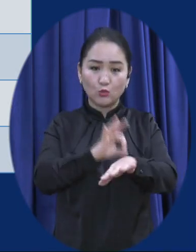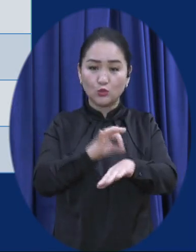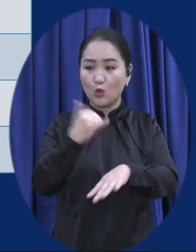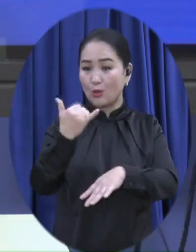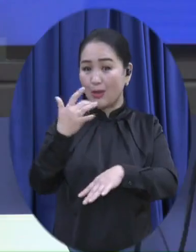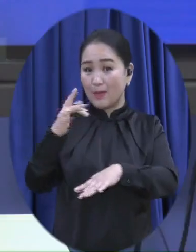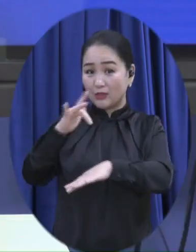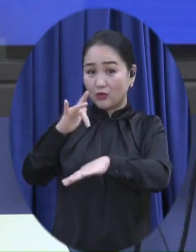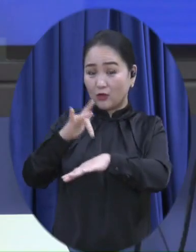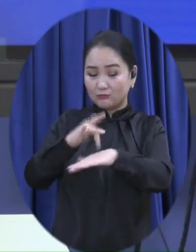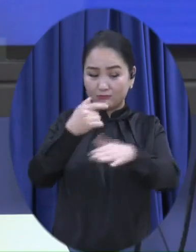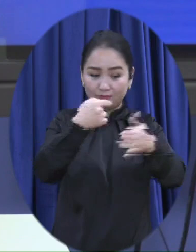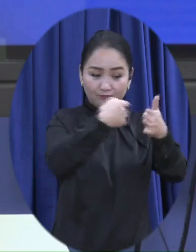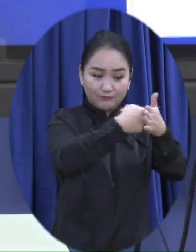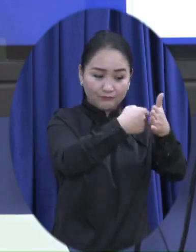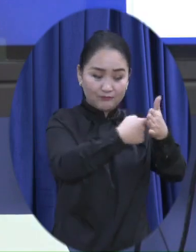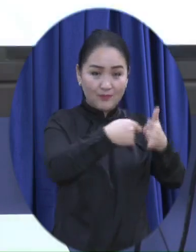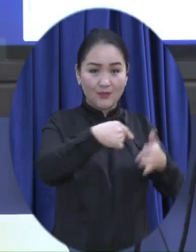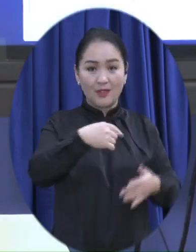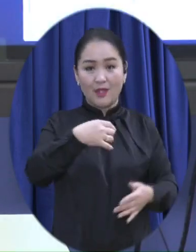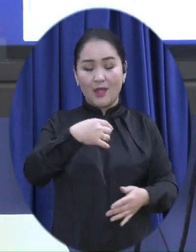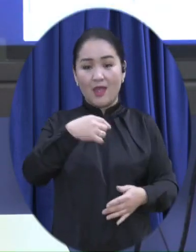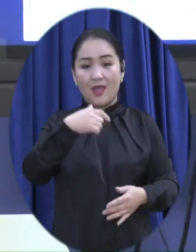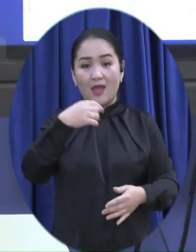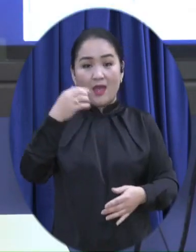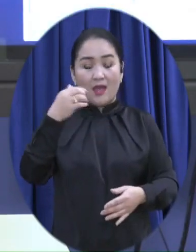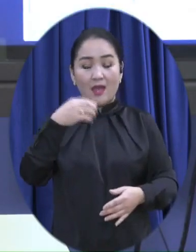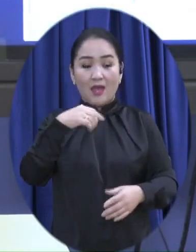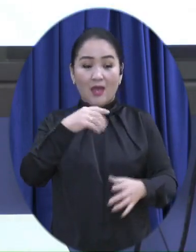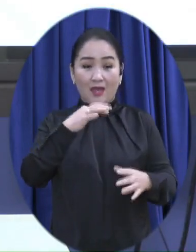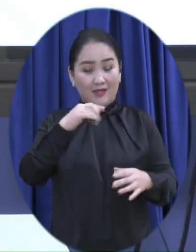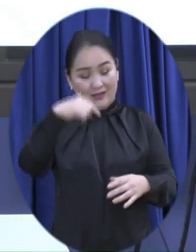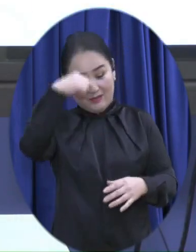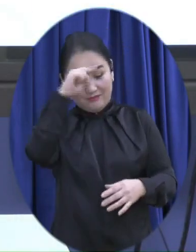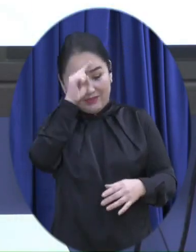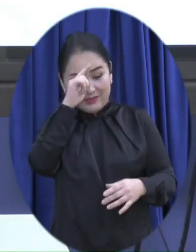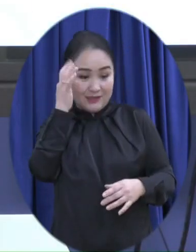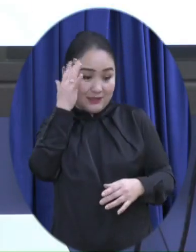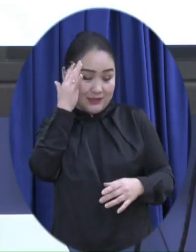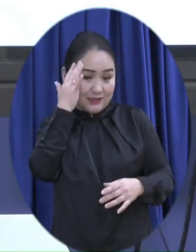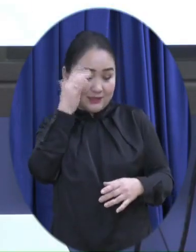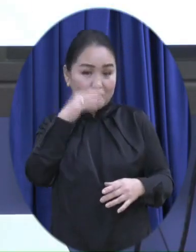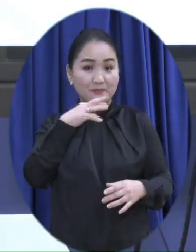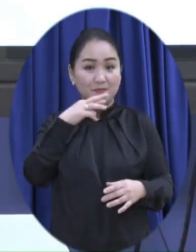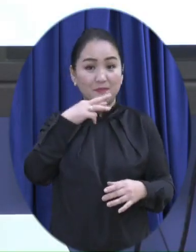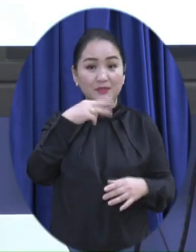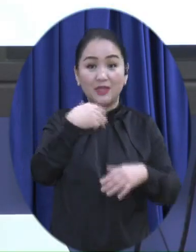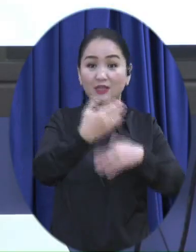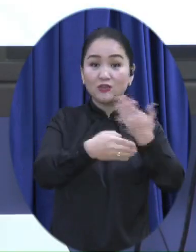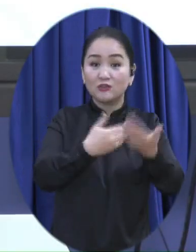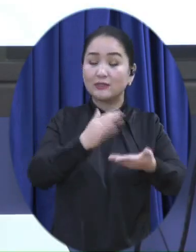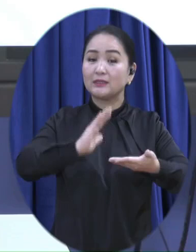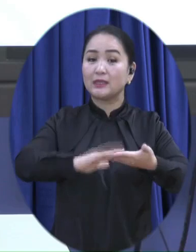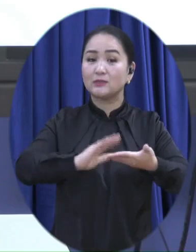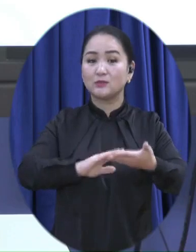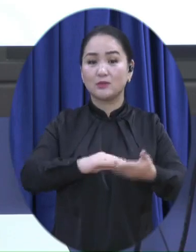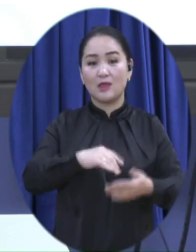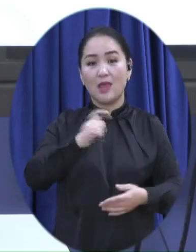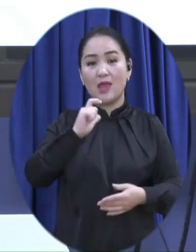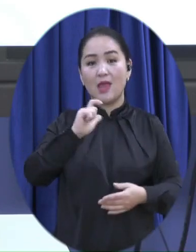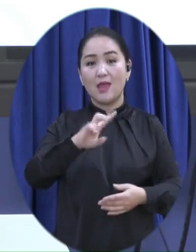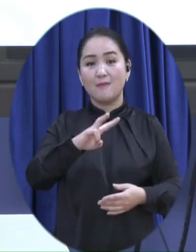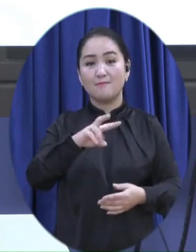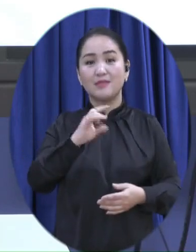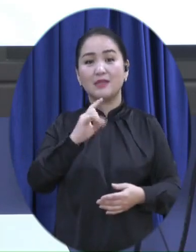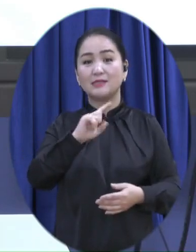бүртгэгдсэн халдварын эмнэлэг зүйн шинж тэмдгийг танилцуулбал за ер нь энэ эмнэлэг зүйн 49.2%